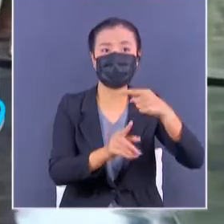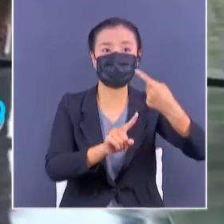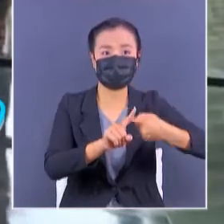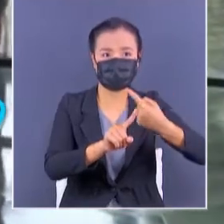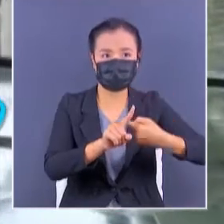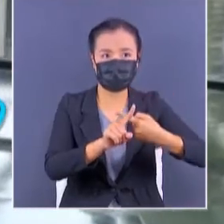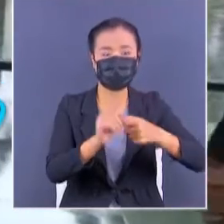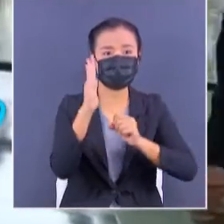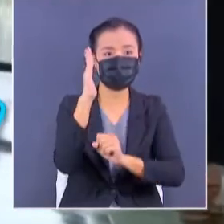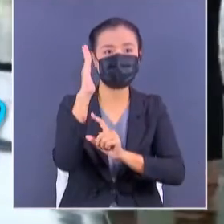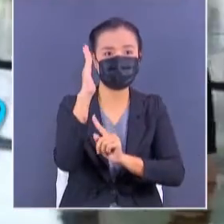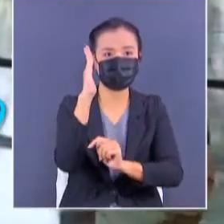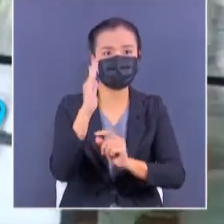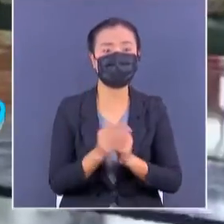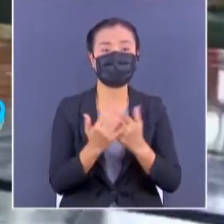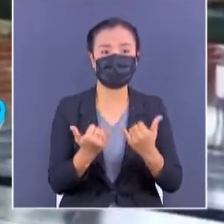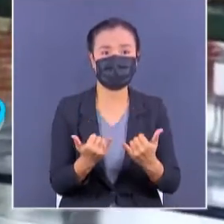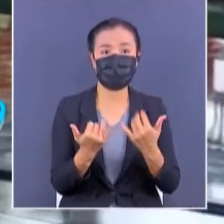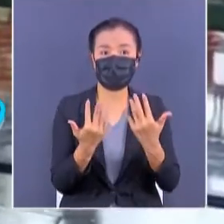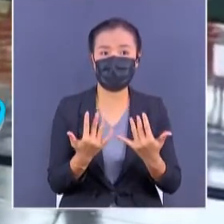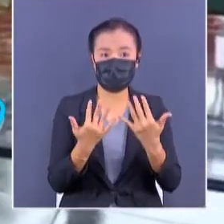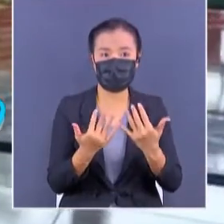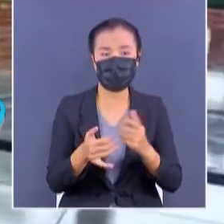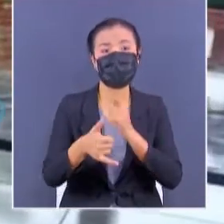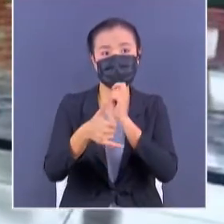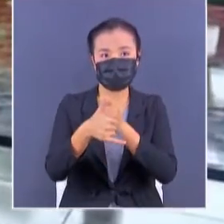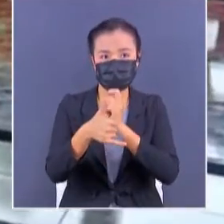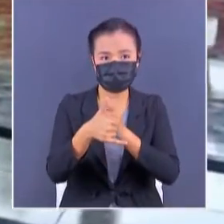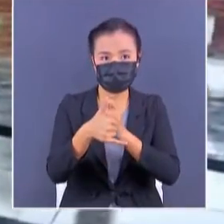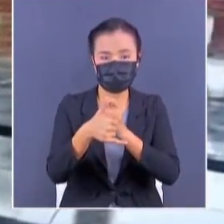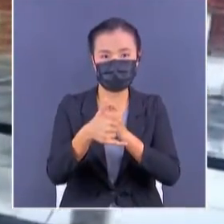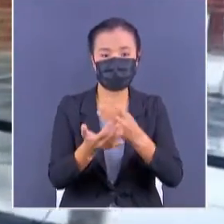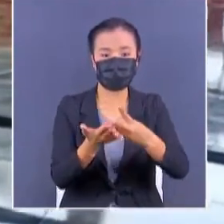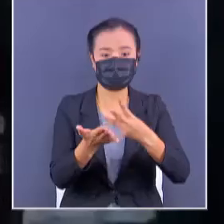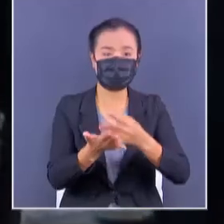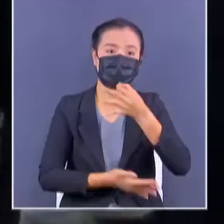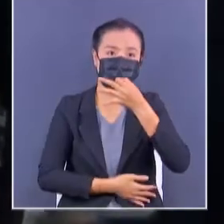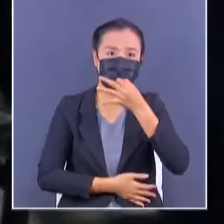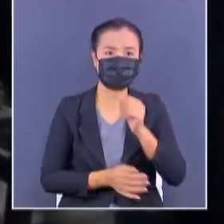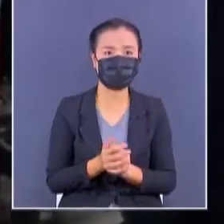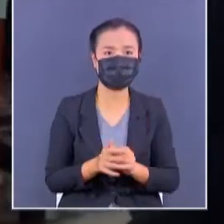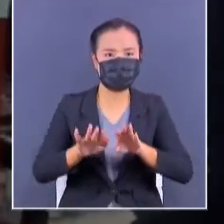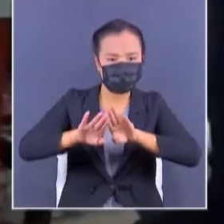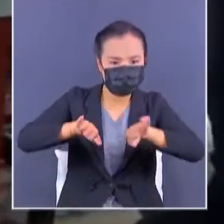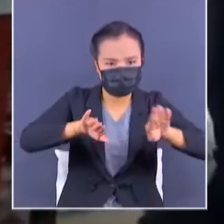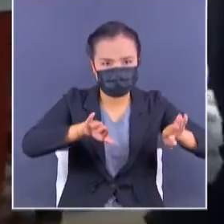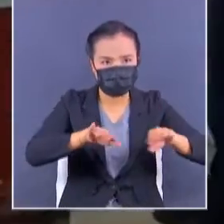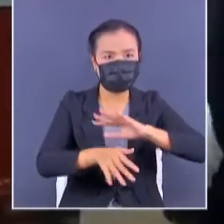ราวที่จังหวัดสตูลนะคะขณะนี้อยู่ระหว่างการสัมภาษณ์ค่ะโดยสหวิชาชีพจะได้คัดแยกว่าทั้งหมดเนี่ย